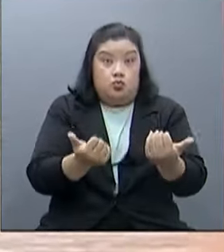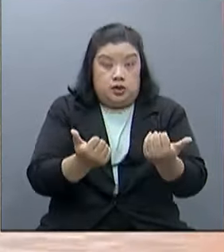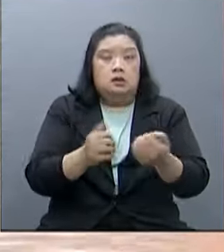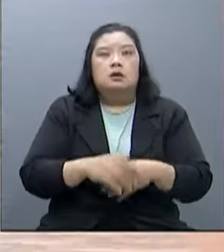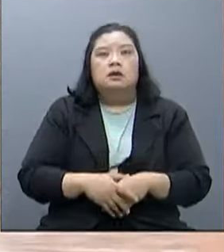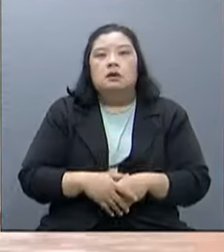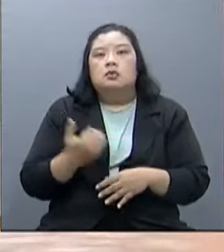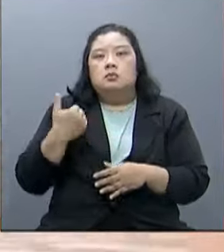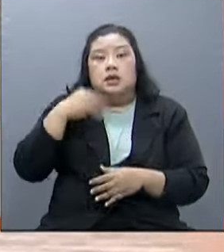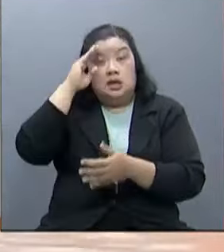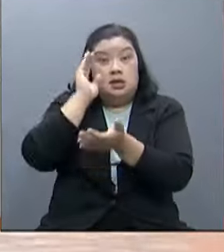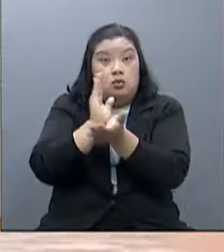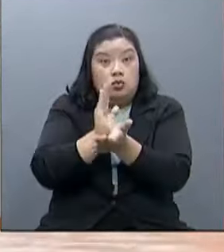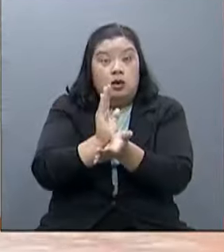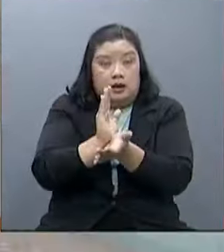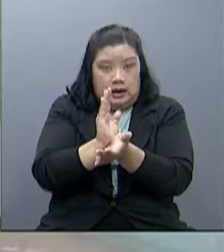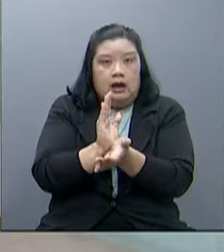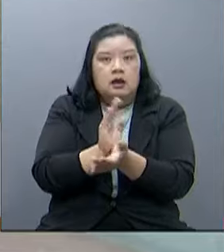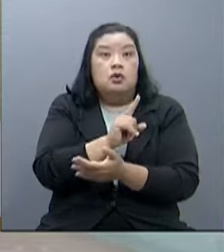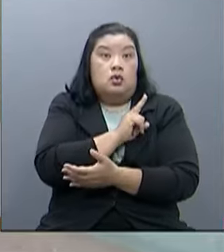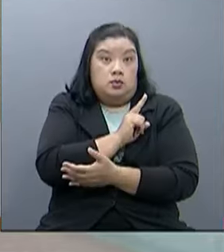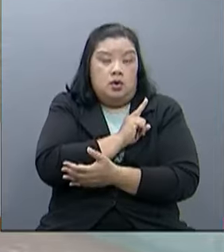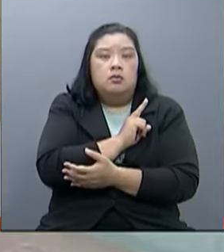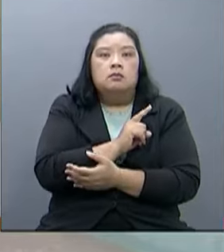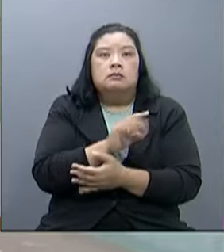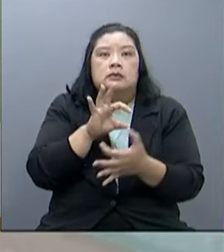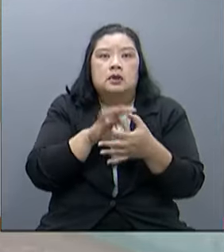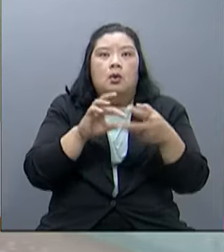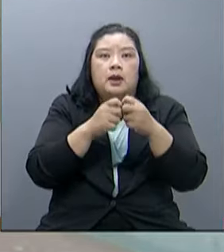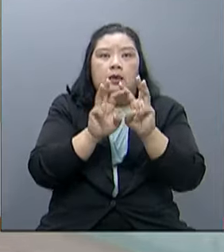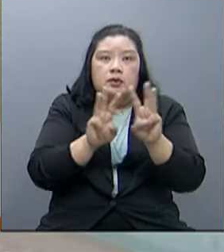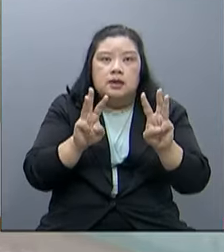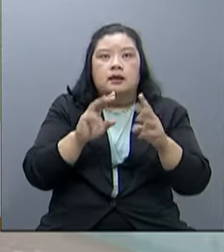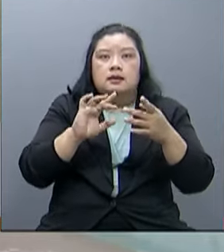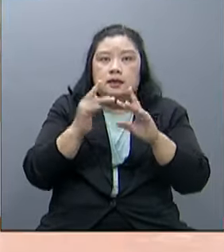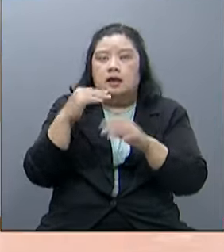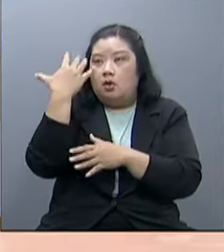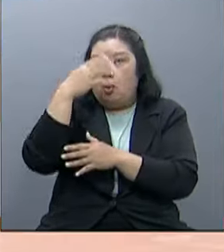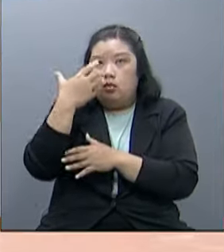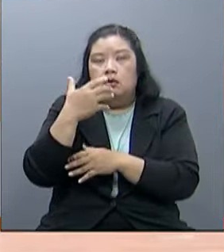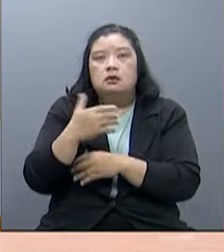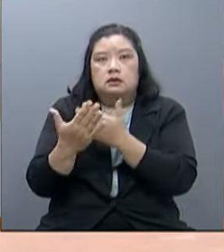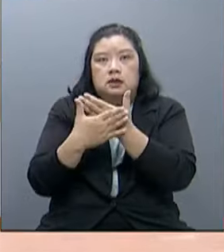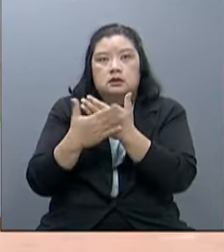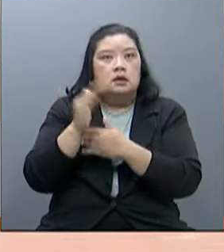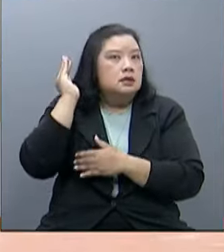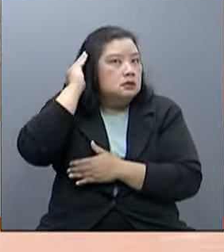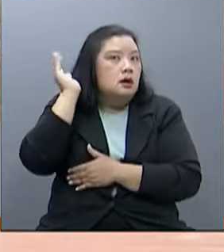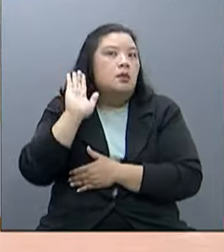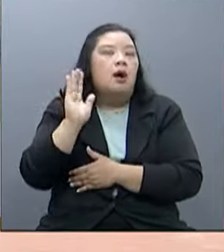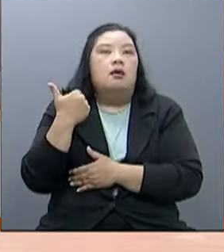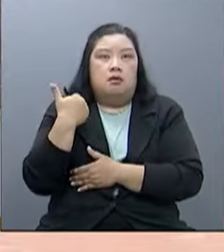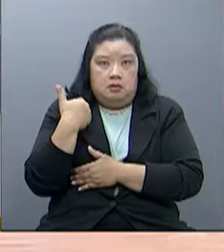ตำรวจสืบสวนอาชญากรรมทางเทคโนโลยีหรือตำรวจไซเบอร์แจ้งเตือนประชาชนอย่าหลงเชื่อมิจฉาชีพในการส่งข้อความแนบ